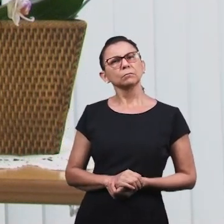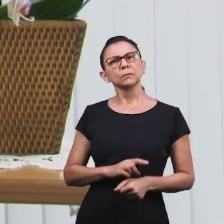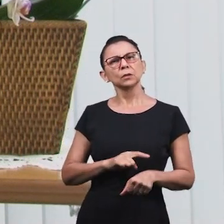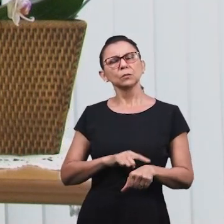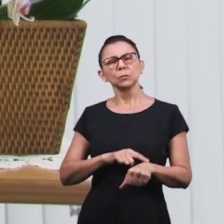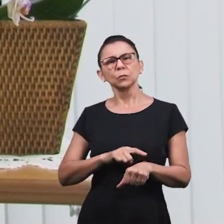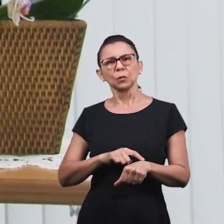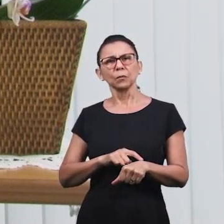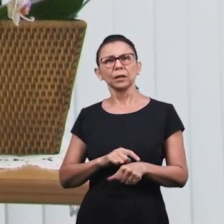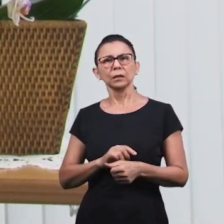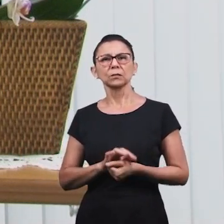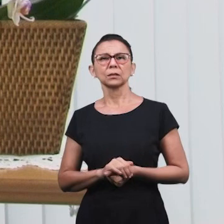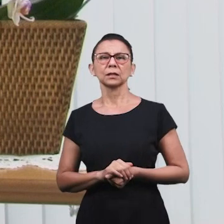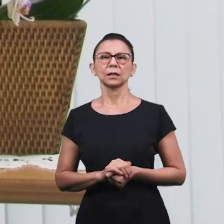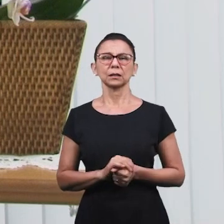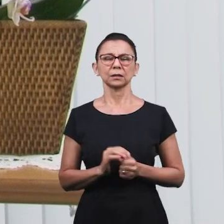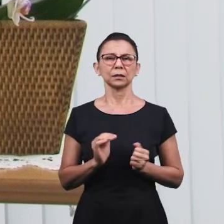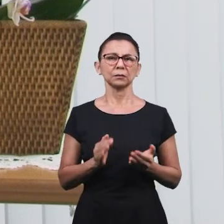Dans un moment donné,